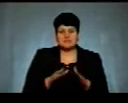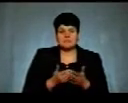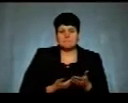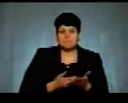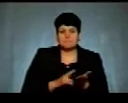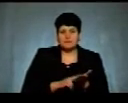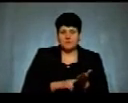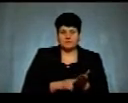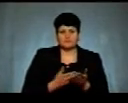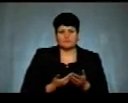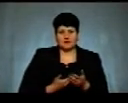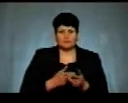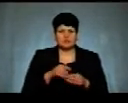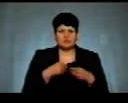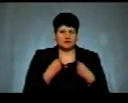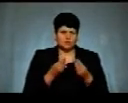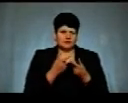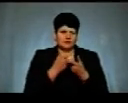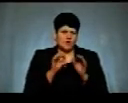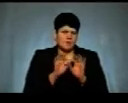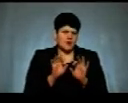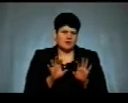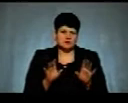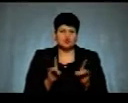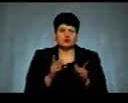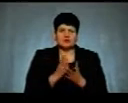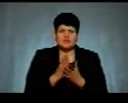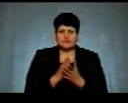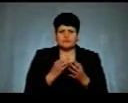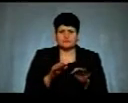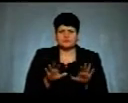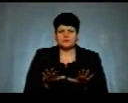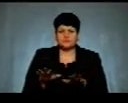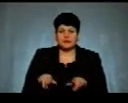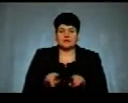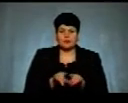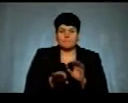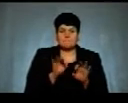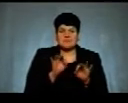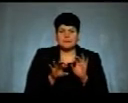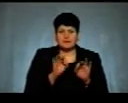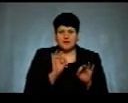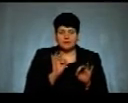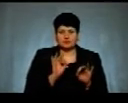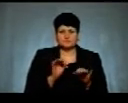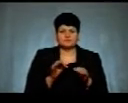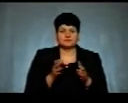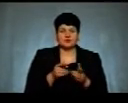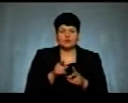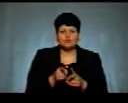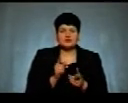проживання. Там йому нададуть всебічну інформацію щодо наявних вакансій, а також підберуть йому вакансію згідно його профілю,